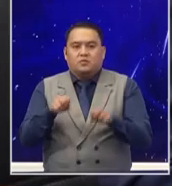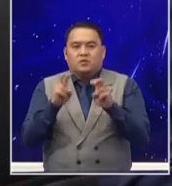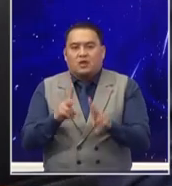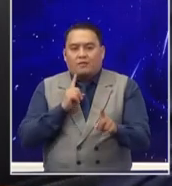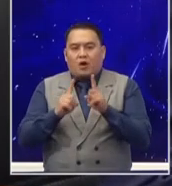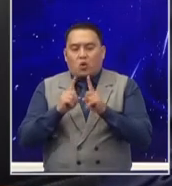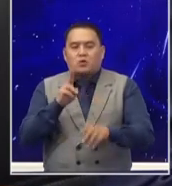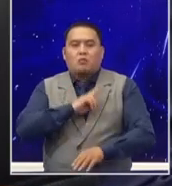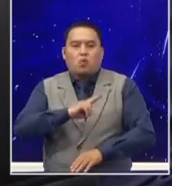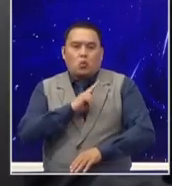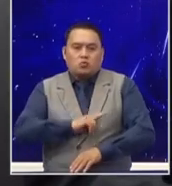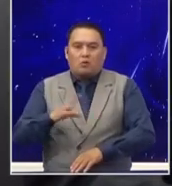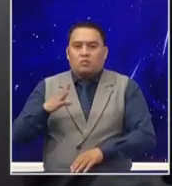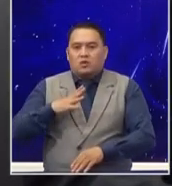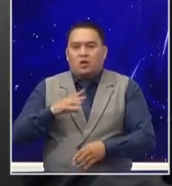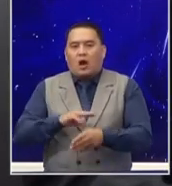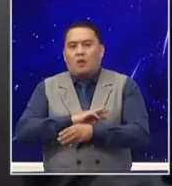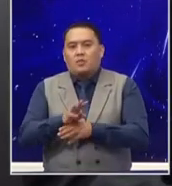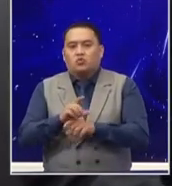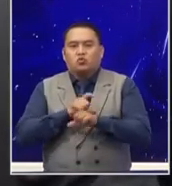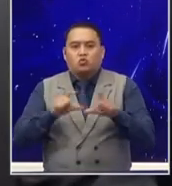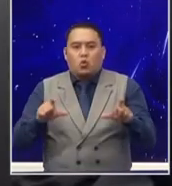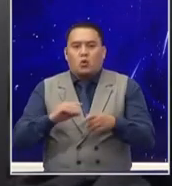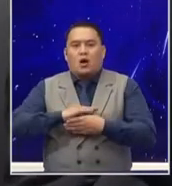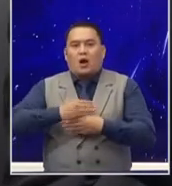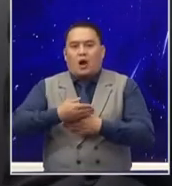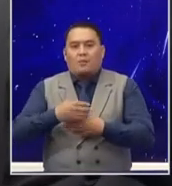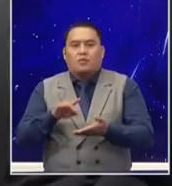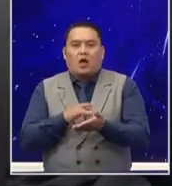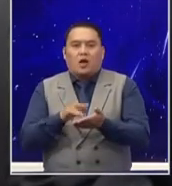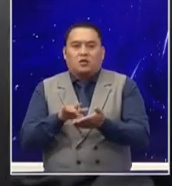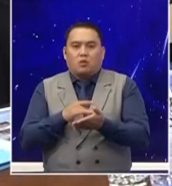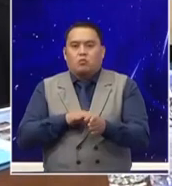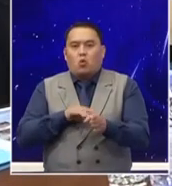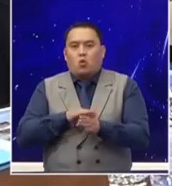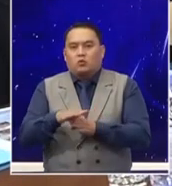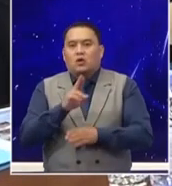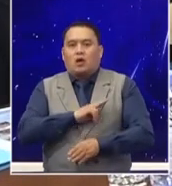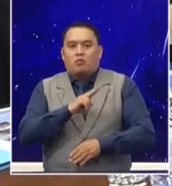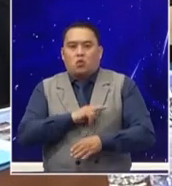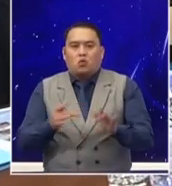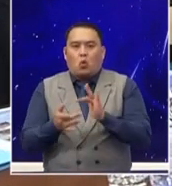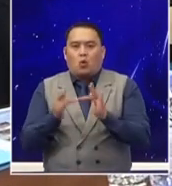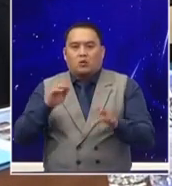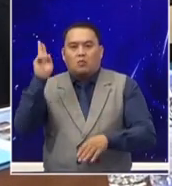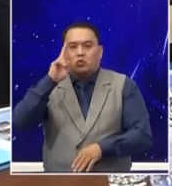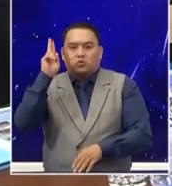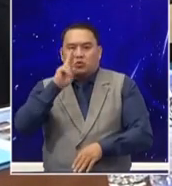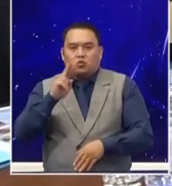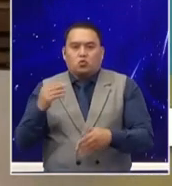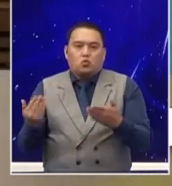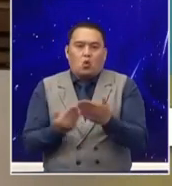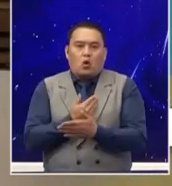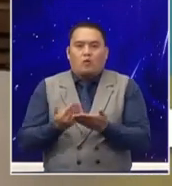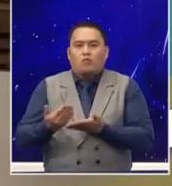Особый акцент рабочего совещания на обеспечении школьников компьютерами и планшетами для полноценной работы в процессе онлайн-обучения,